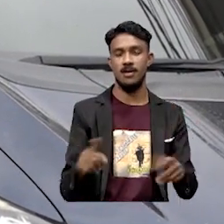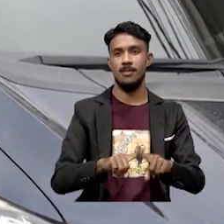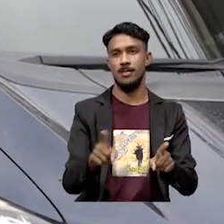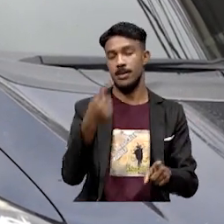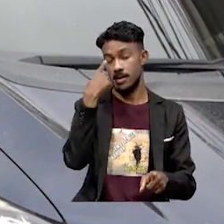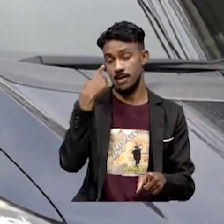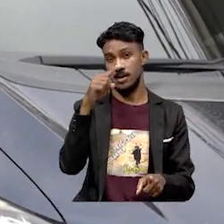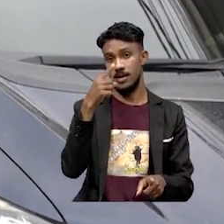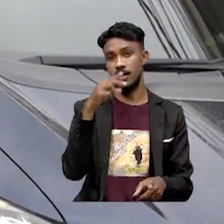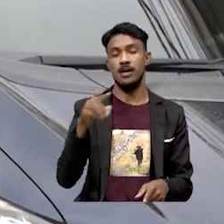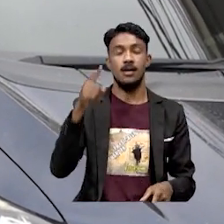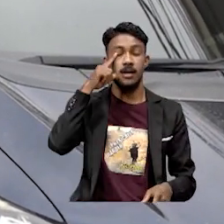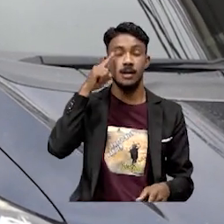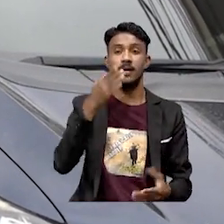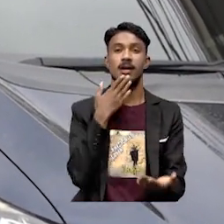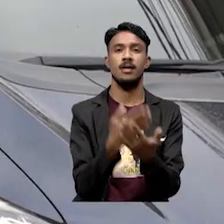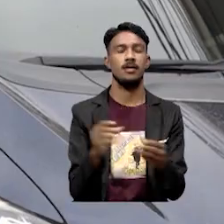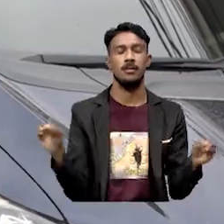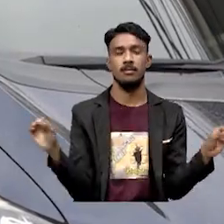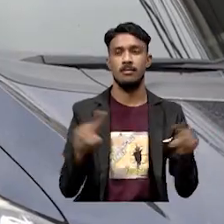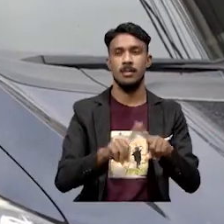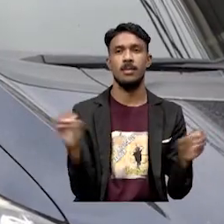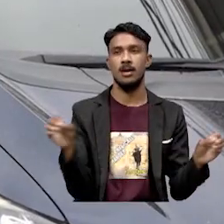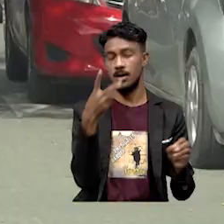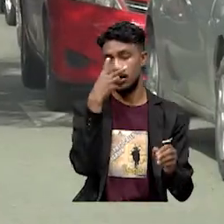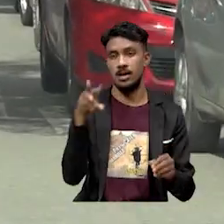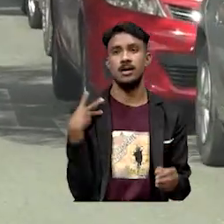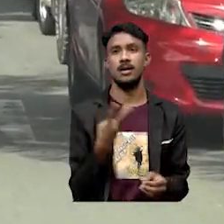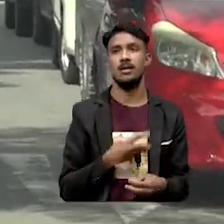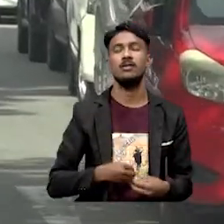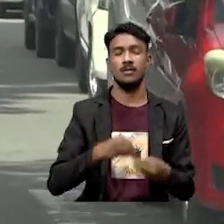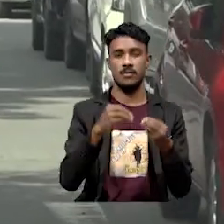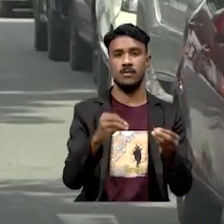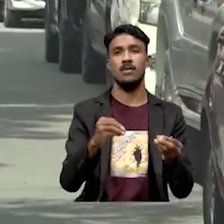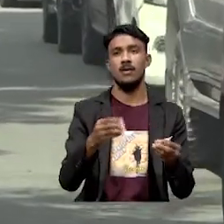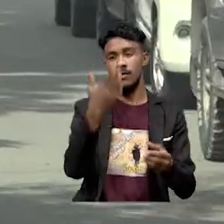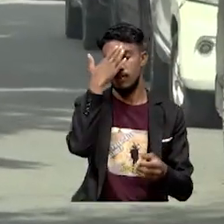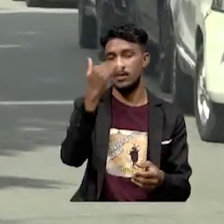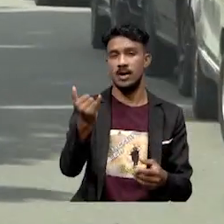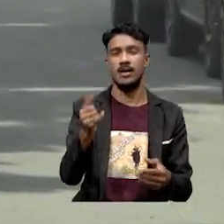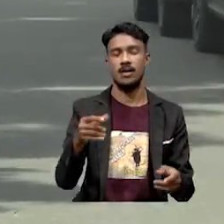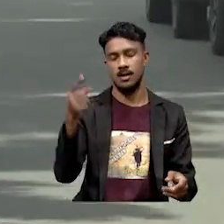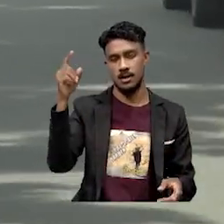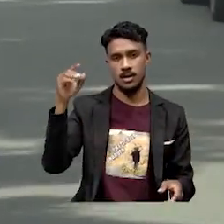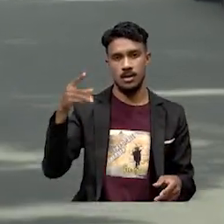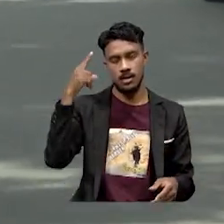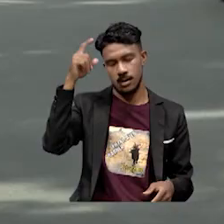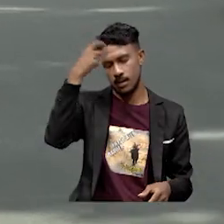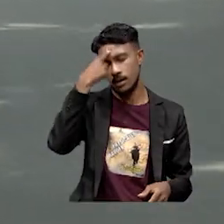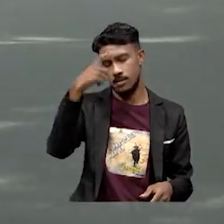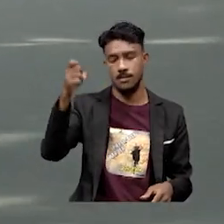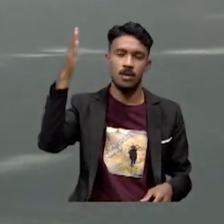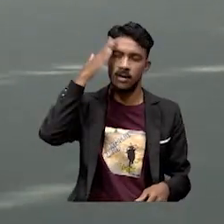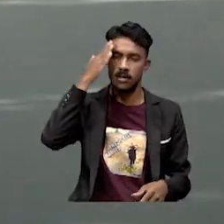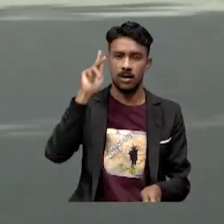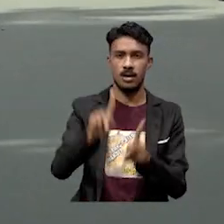meladu hare ida nema problema nebe kita tu ko dia ngar tambah saya dan tambah konsensi tenis sida down sida oh